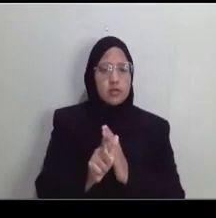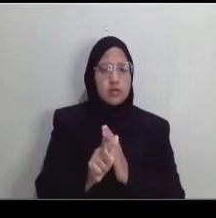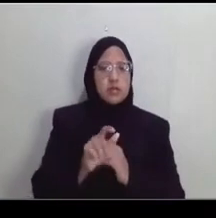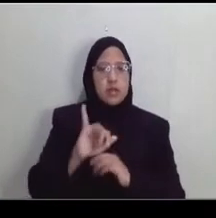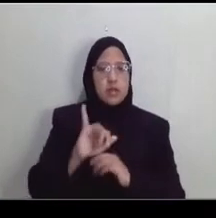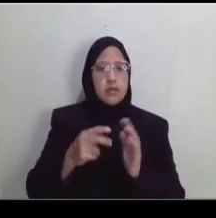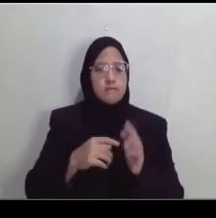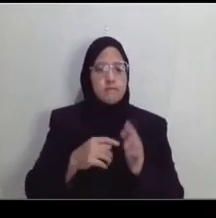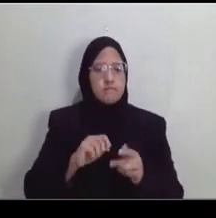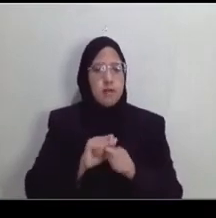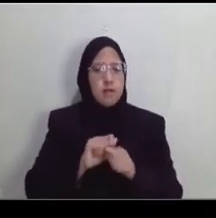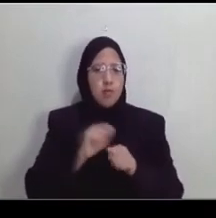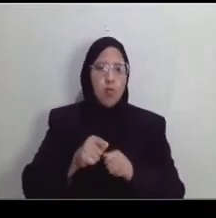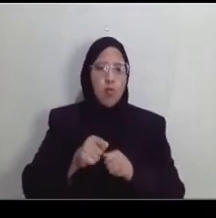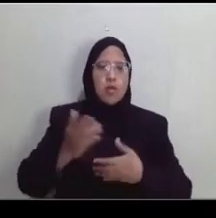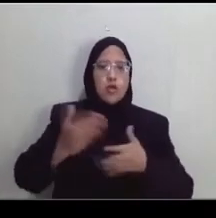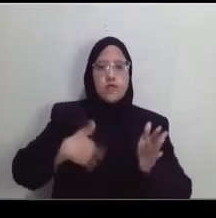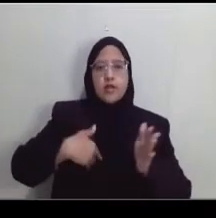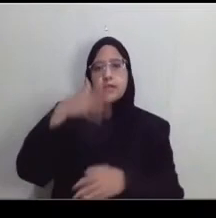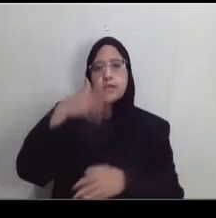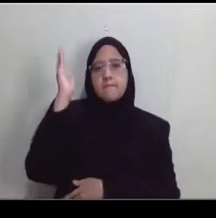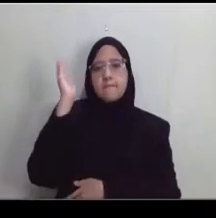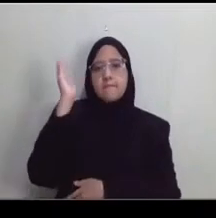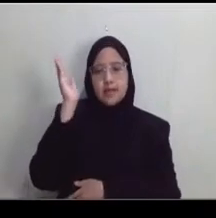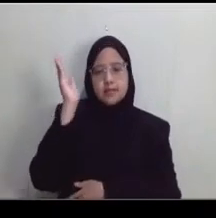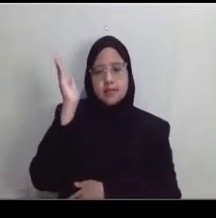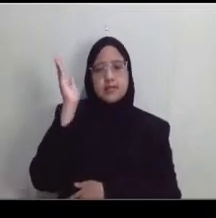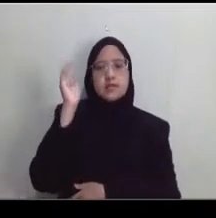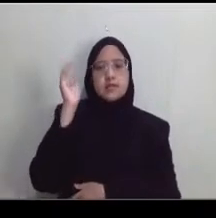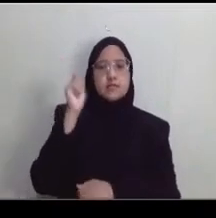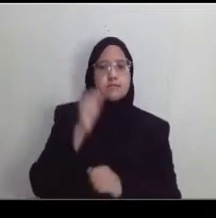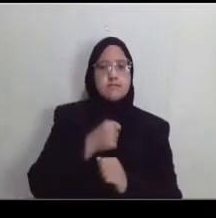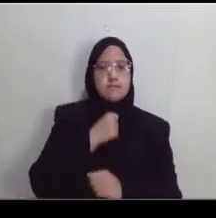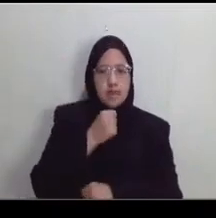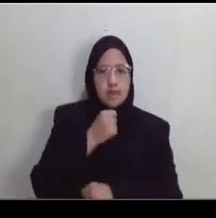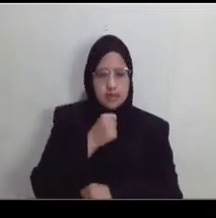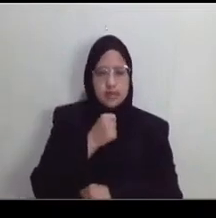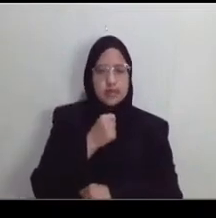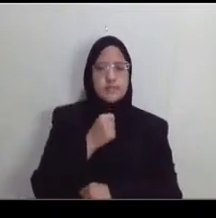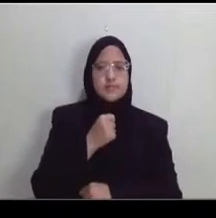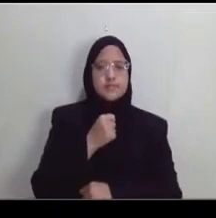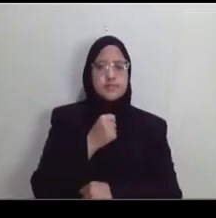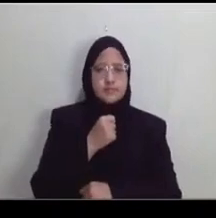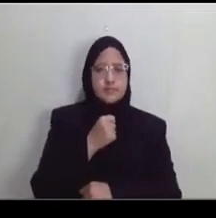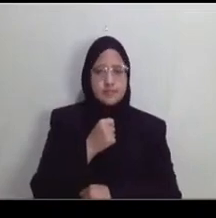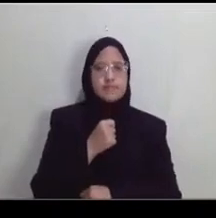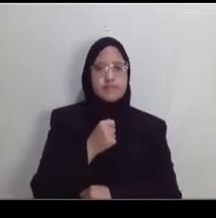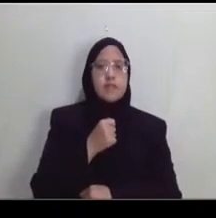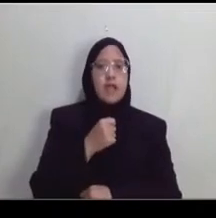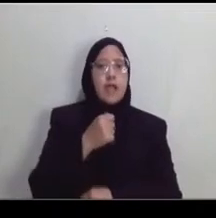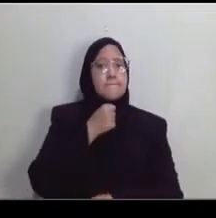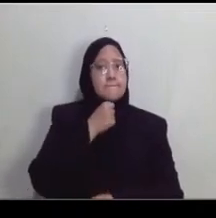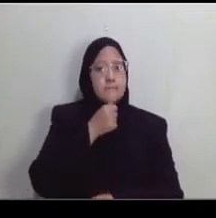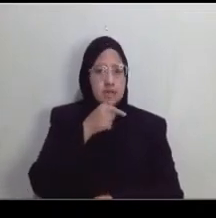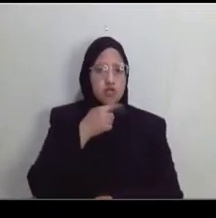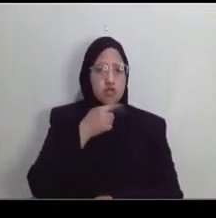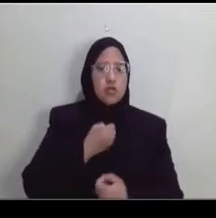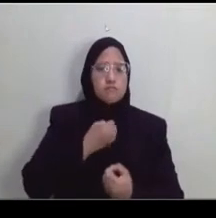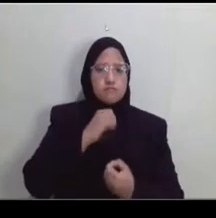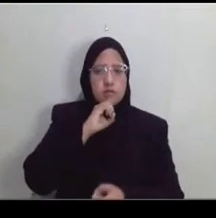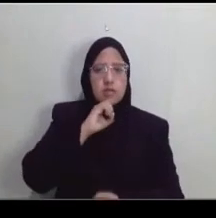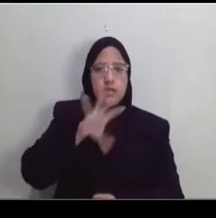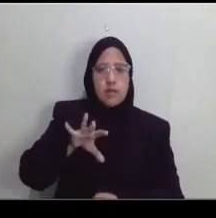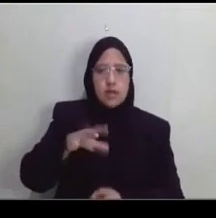dalam konfensi pers tersebut Hakim terlapor secara terbuka menyampaikan kepada publik yang diliput oleh